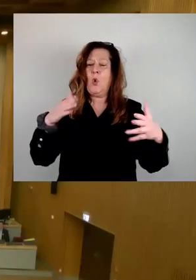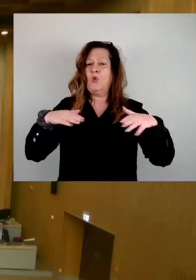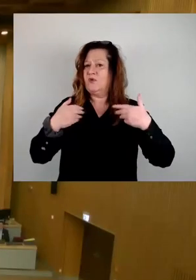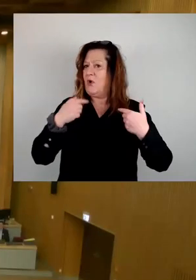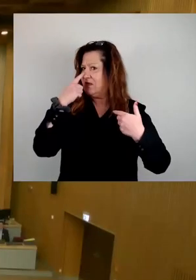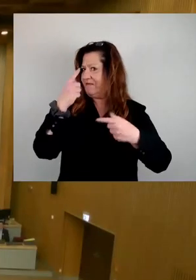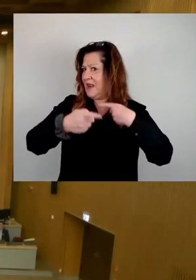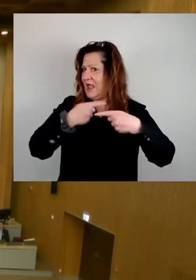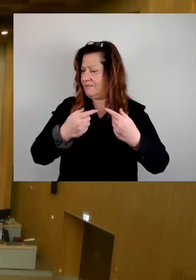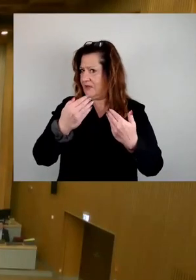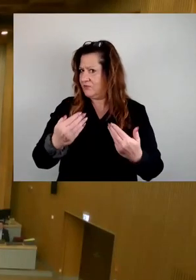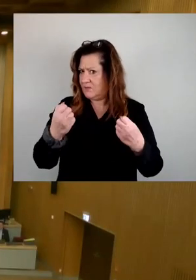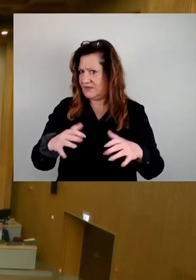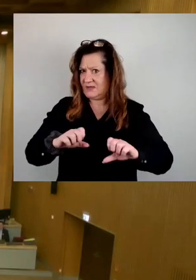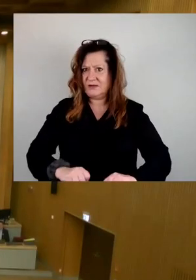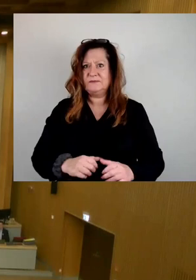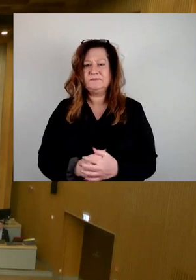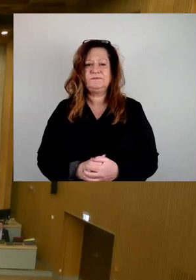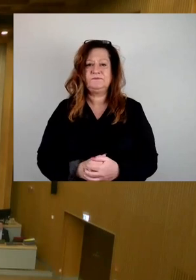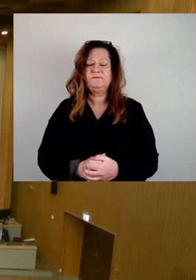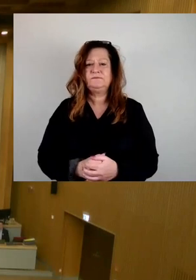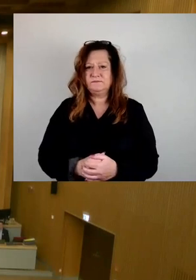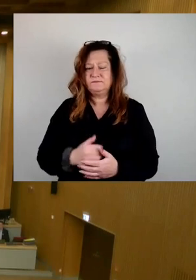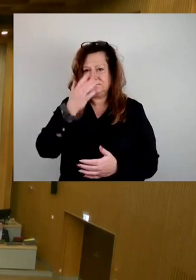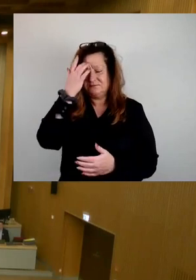Als nächste Fraktion ist die FDP an der Reihe. Herr Zastrow.